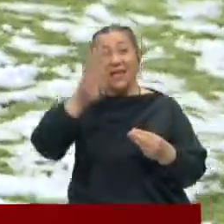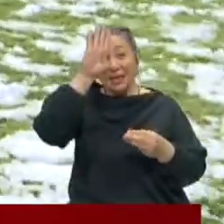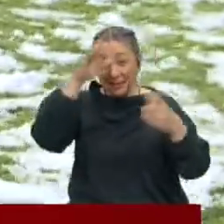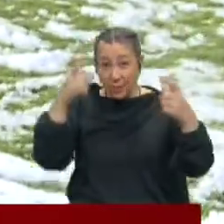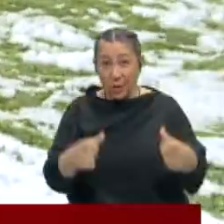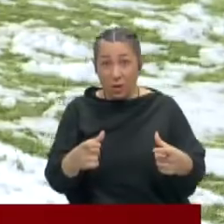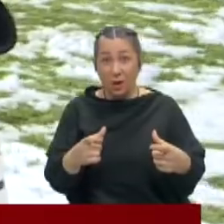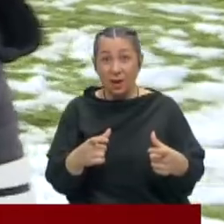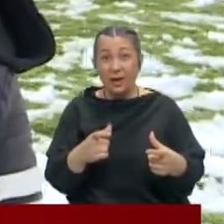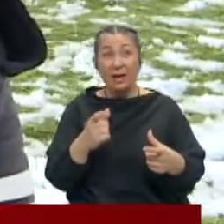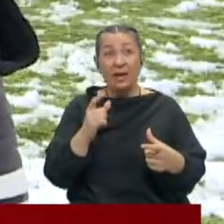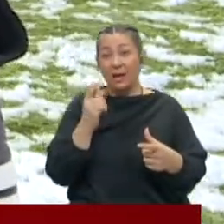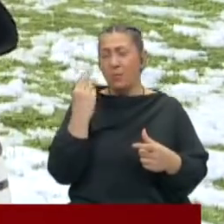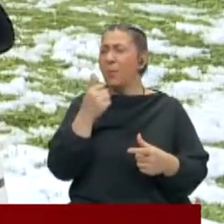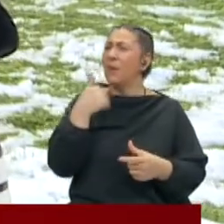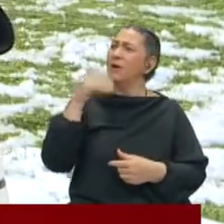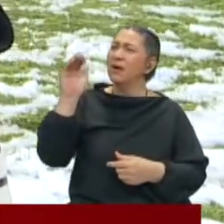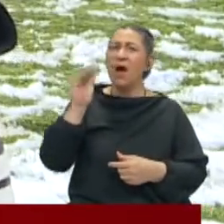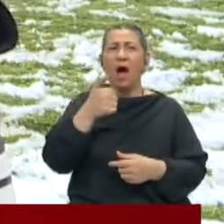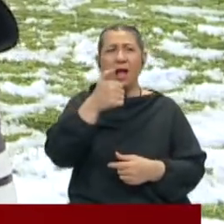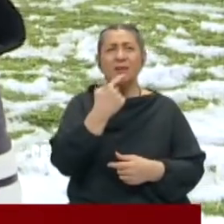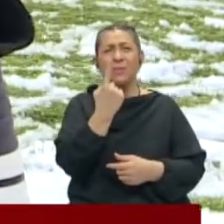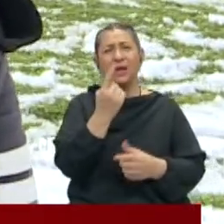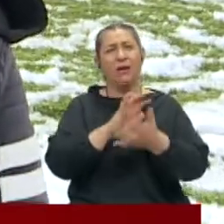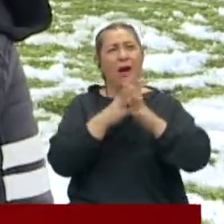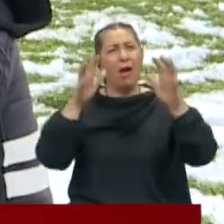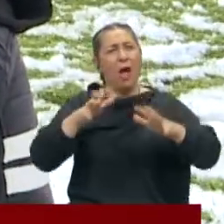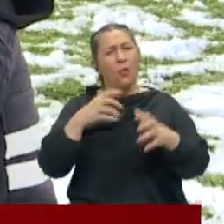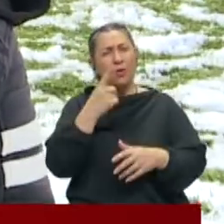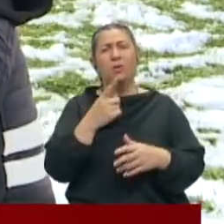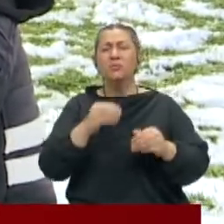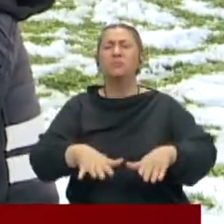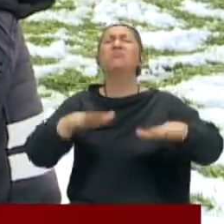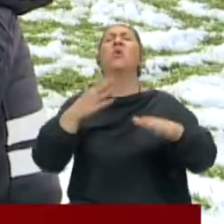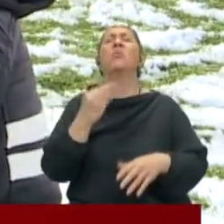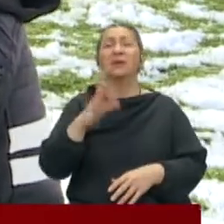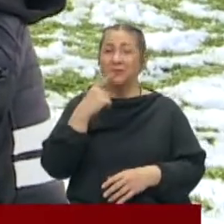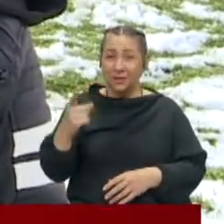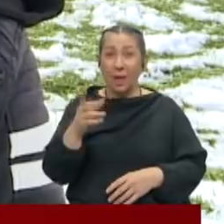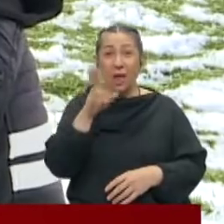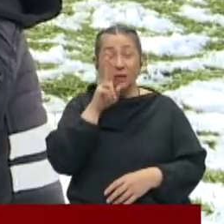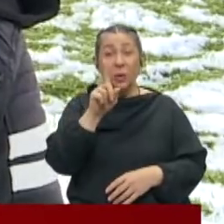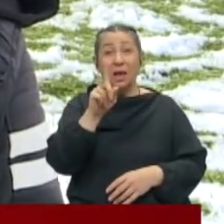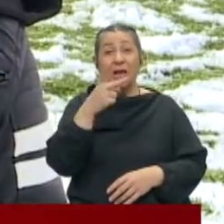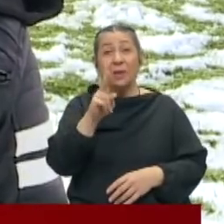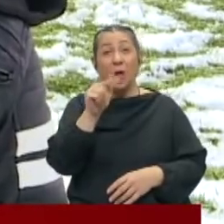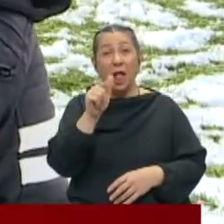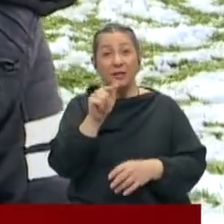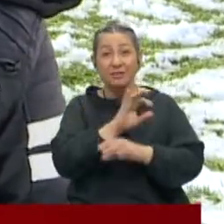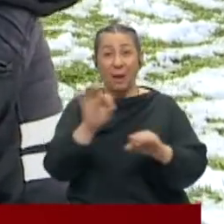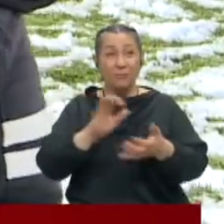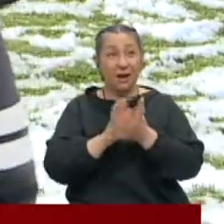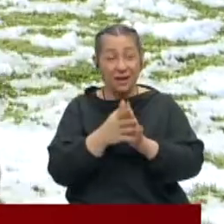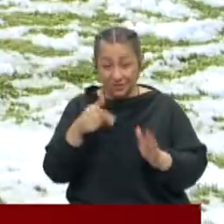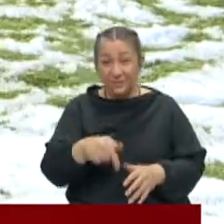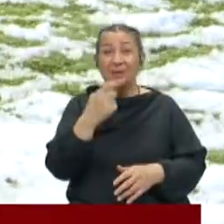İstanbul'a zaten geçen gün babama demiştim 6 yılda bir kar yağıyor diye. Tutmaz dedim. En son 2016'da düzgün tuttu.